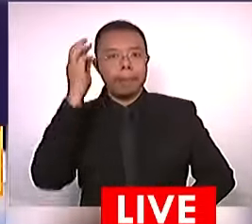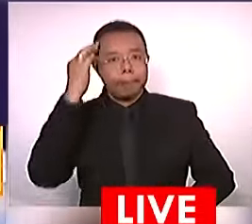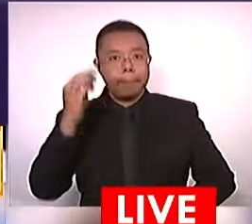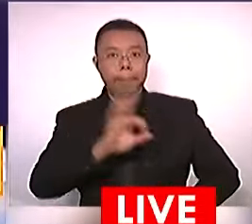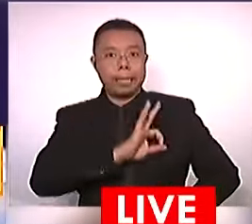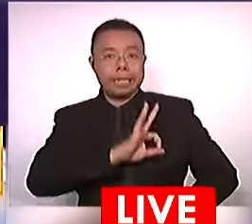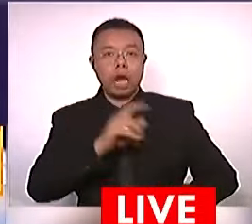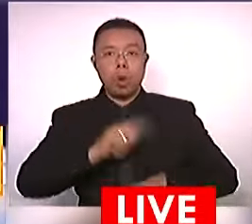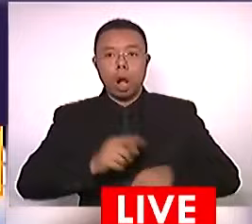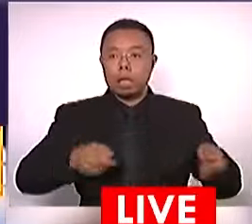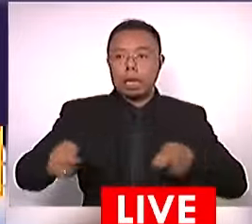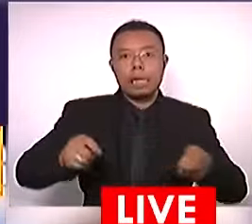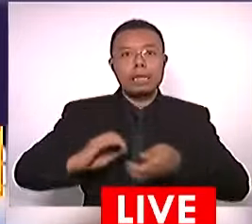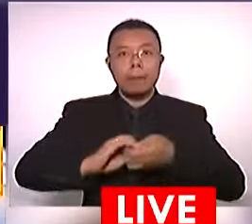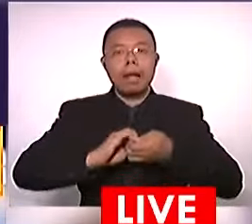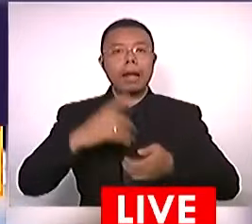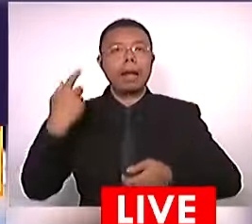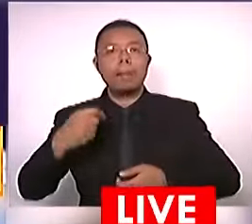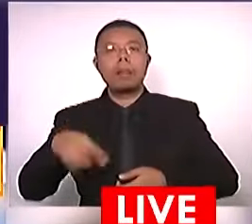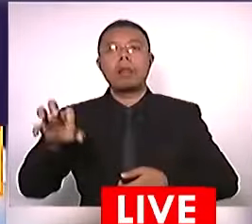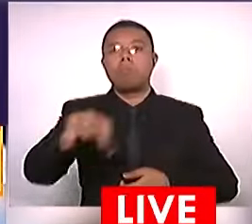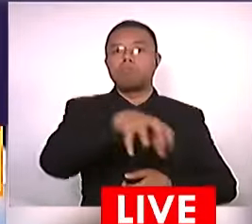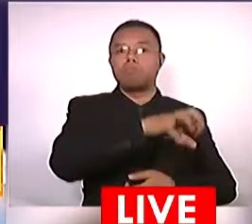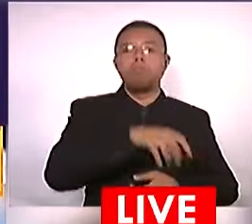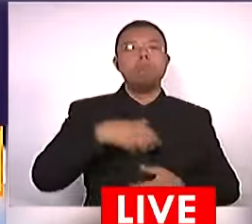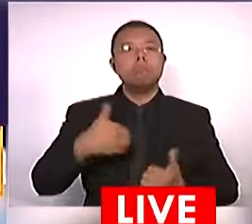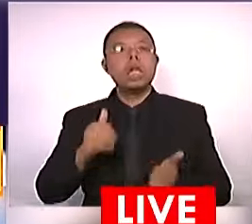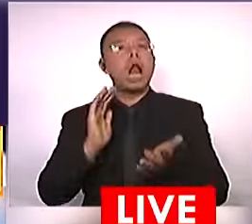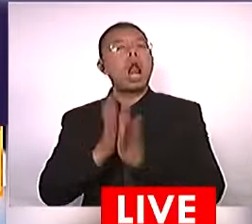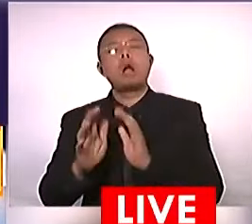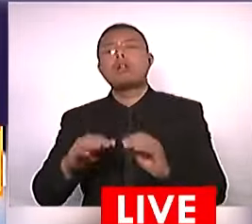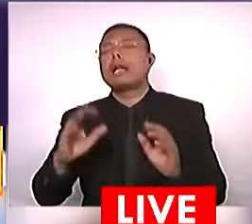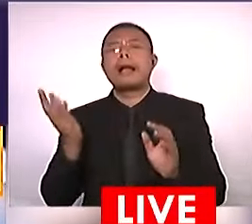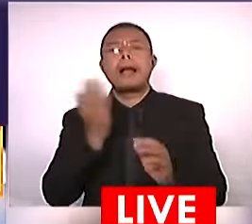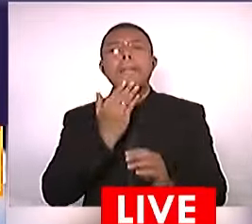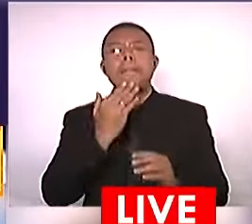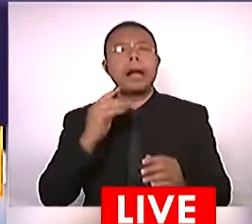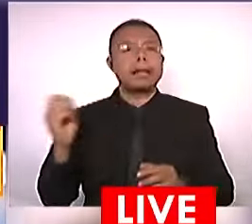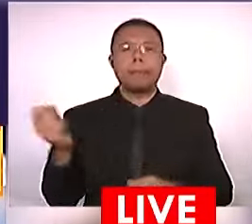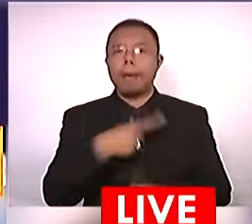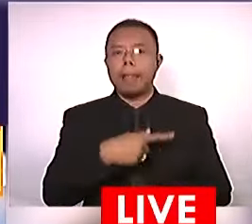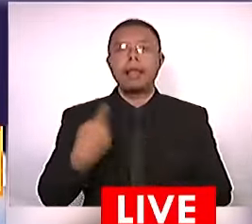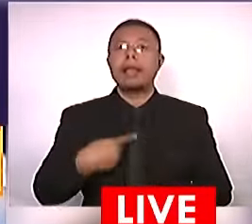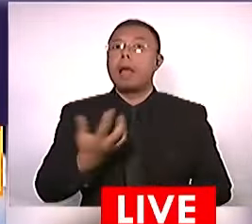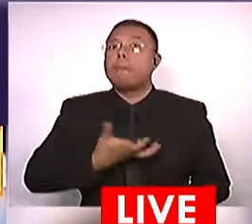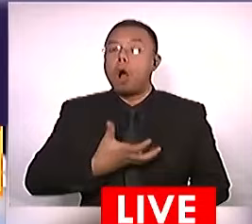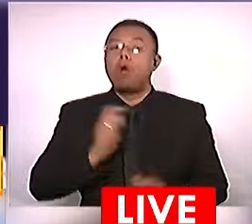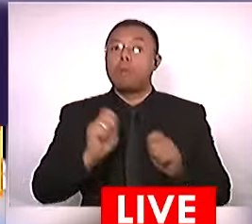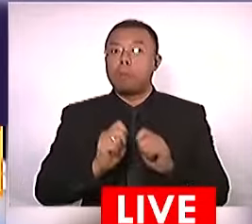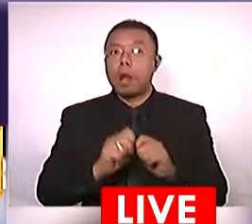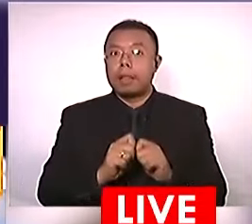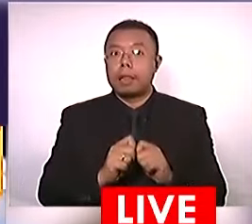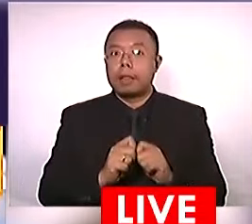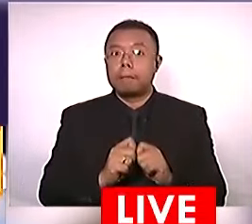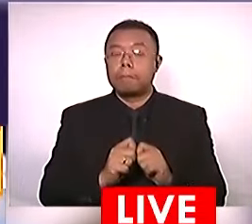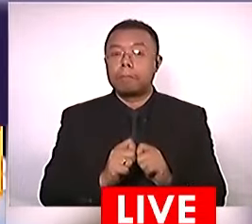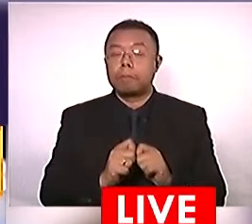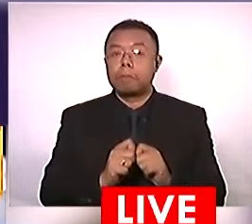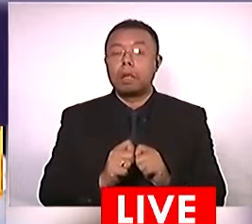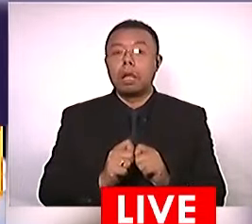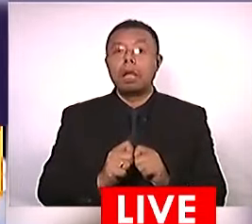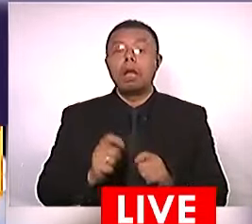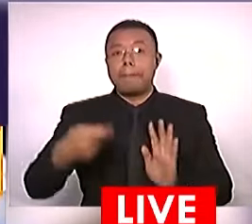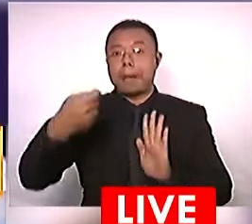nanti ketika berkoordinasi dengan kementerian-kementerian ini bisa lebih Lues dan sekali lagi kita ingin menaikkan